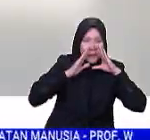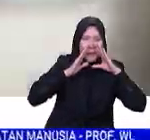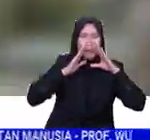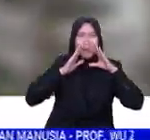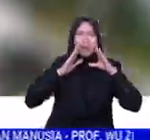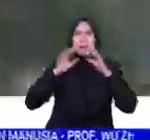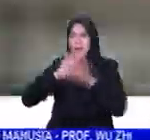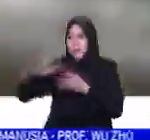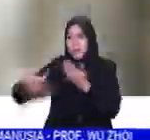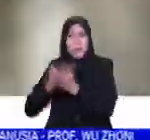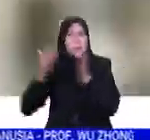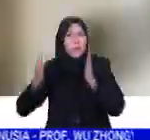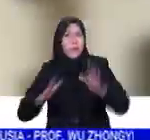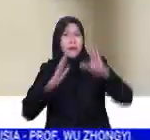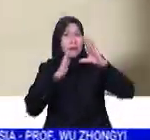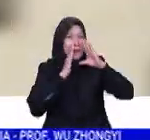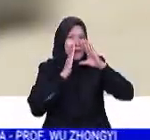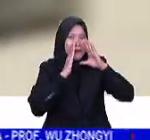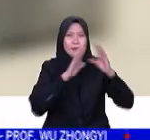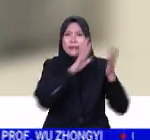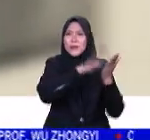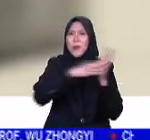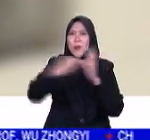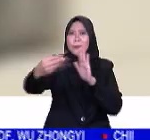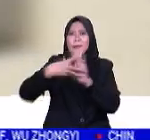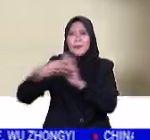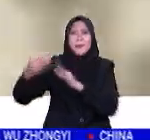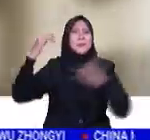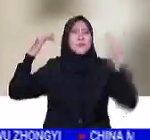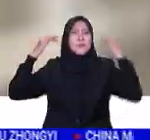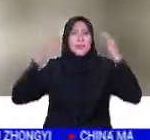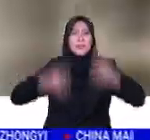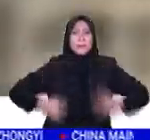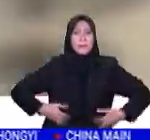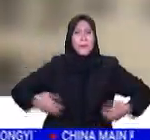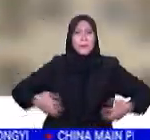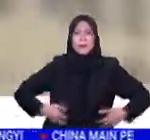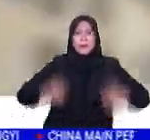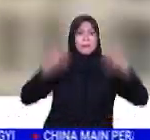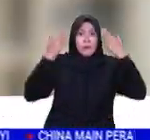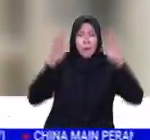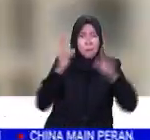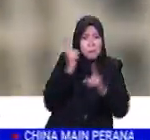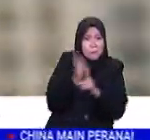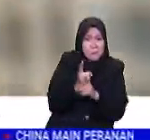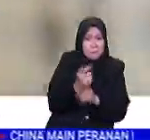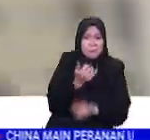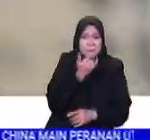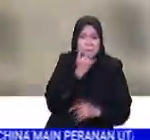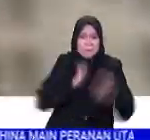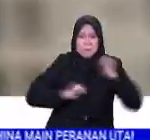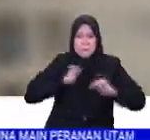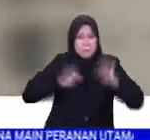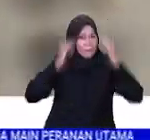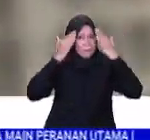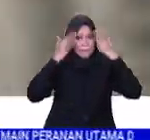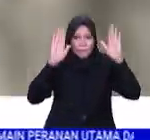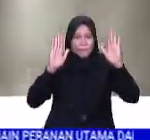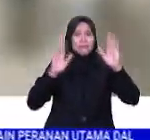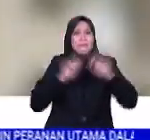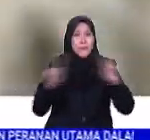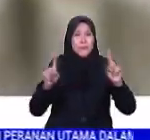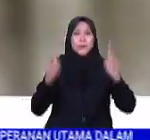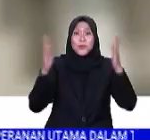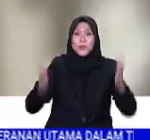itu disambut penghuni lain yang turut meniru bunyi monyet. Tidak pasti sama ada perbuatan itu betul atau lakonan semata-mata,